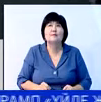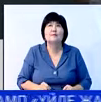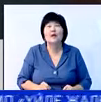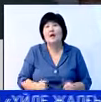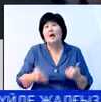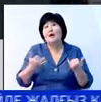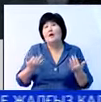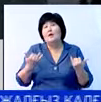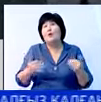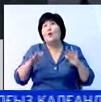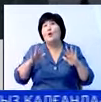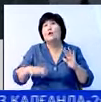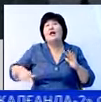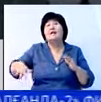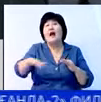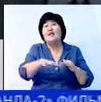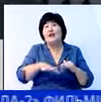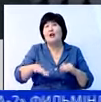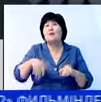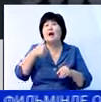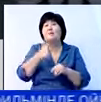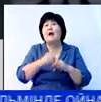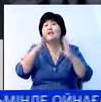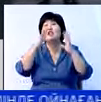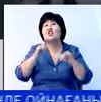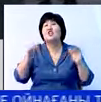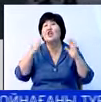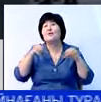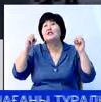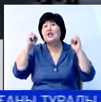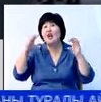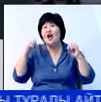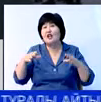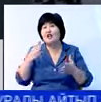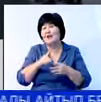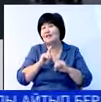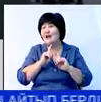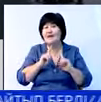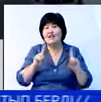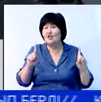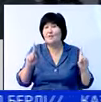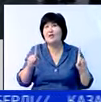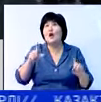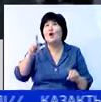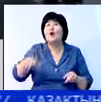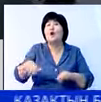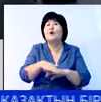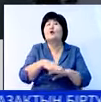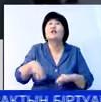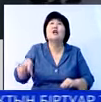Міне бүгінгі орталық алаңымызда Бас Шыршамыз жағылып жатыр. Кереметтей, міне тұрғындардың